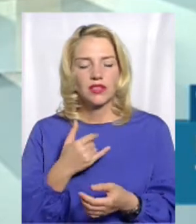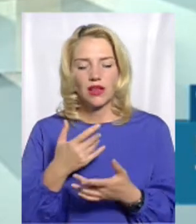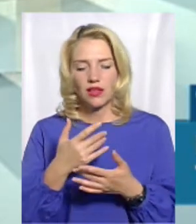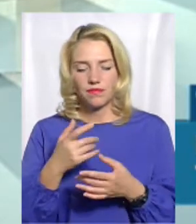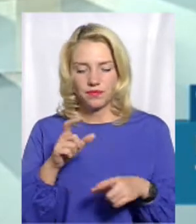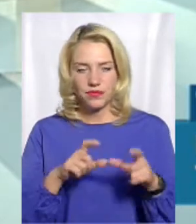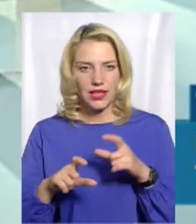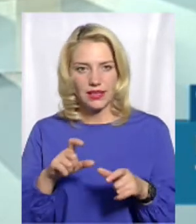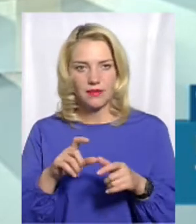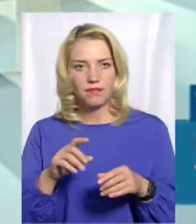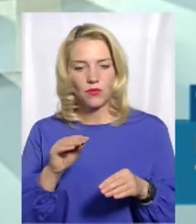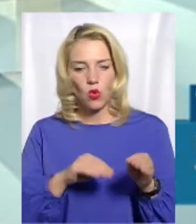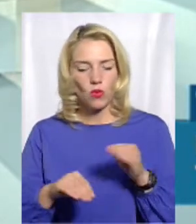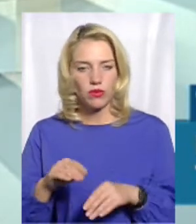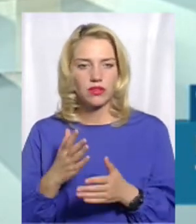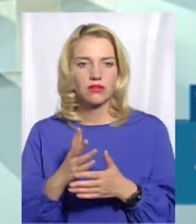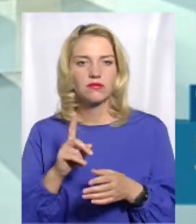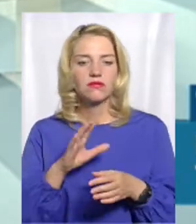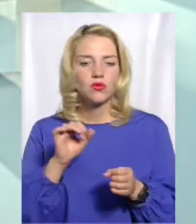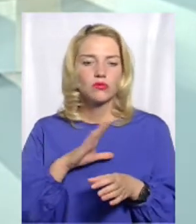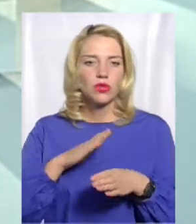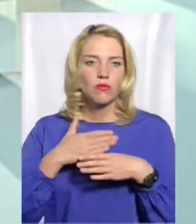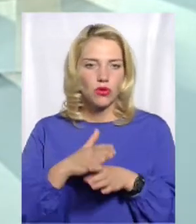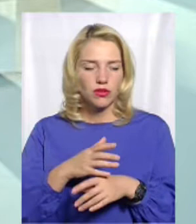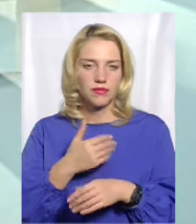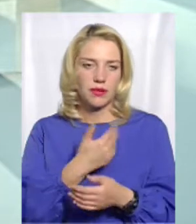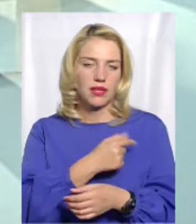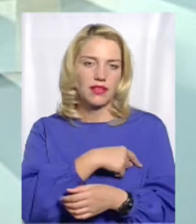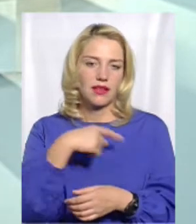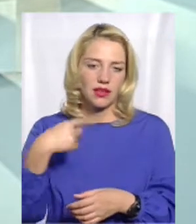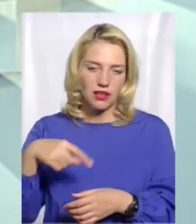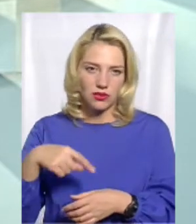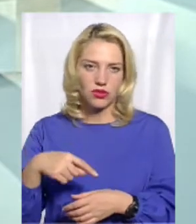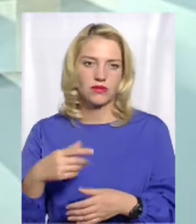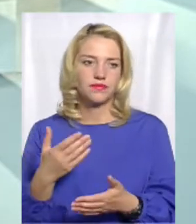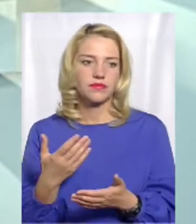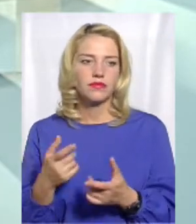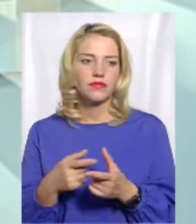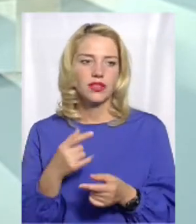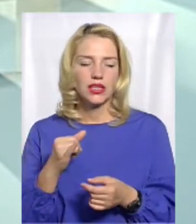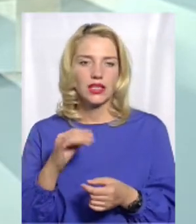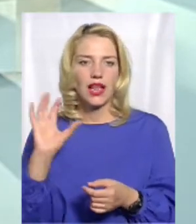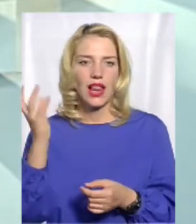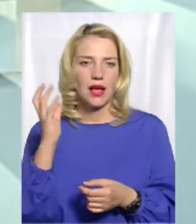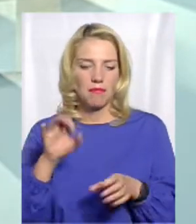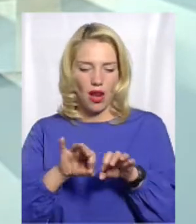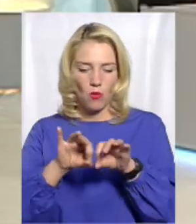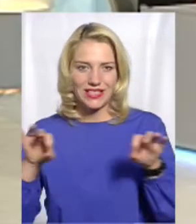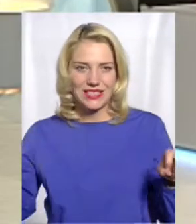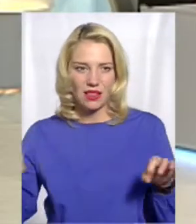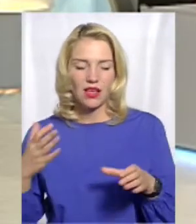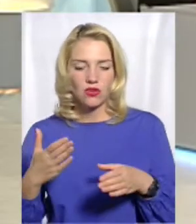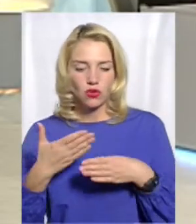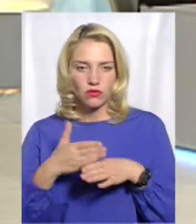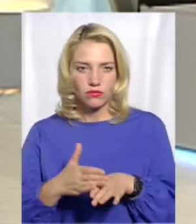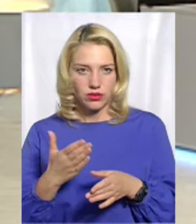компоненти, якщо вони, особливо якщо вони вже пошкоджені, тобто це градусники, термометри, так, і люмінесцентні лампи, якщо вони розбилися,